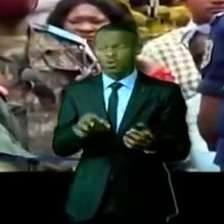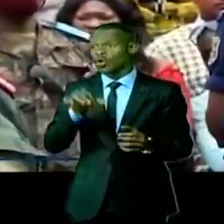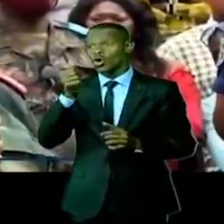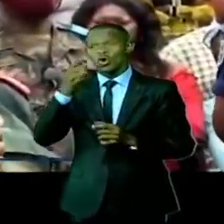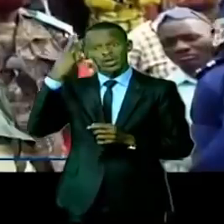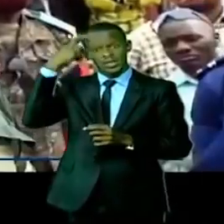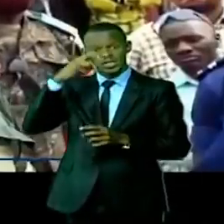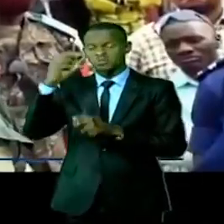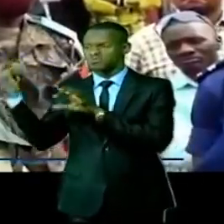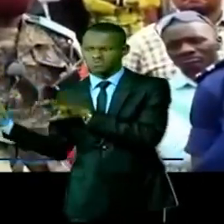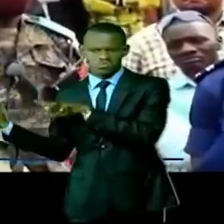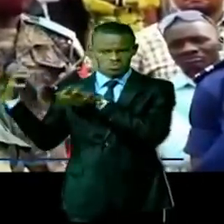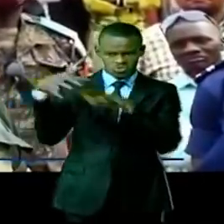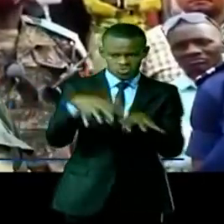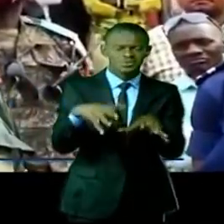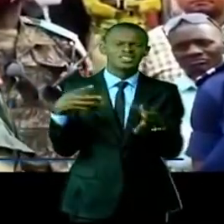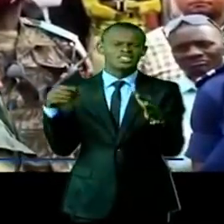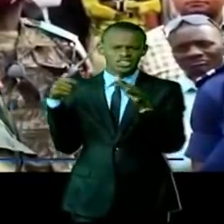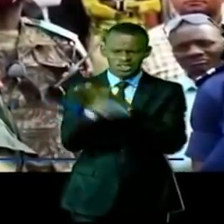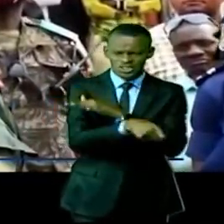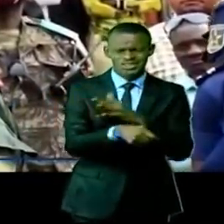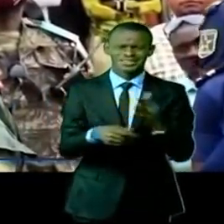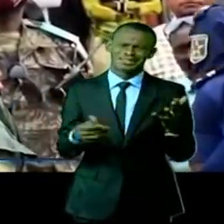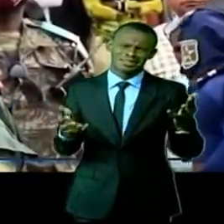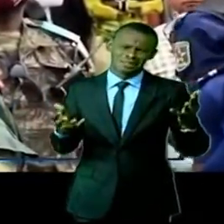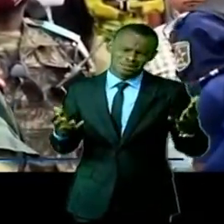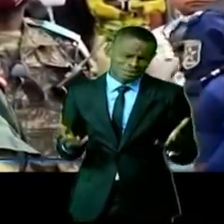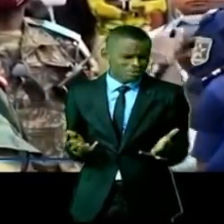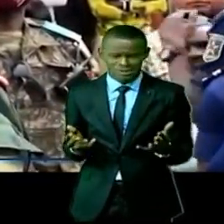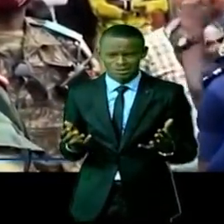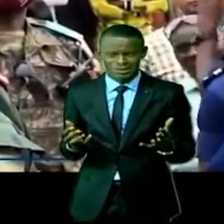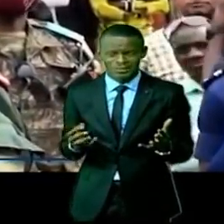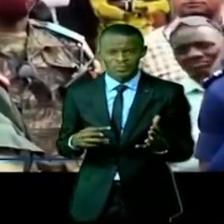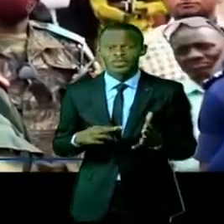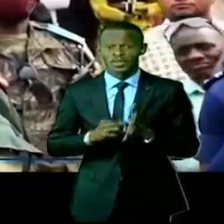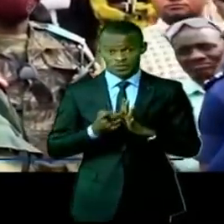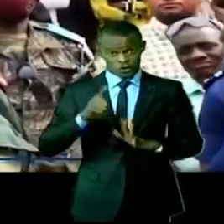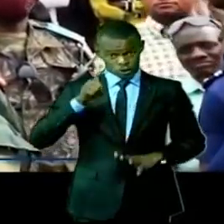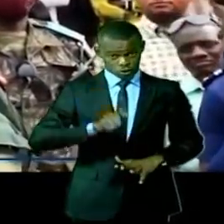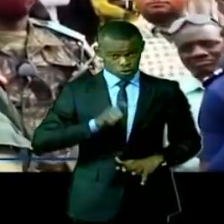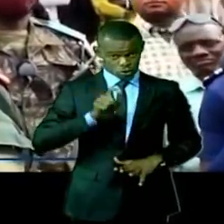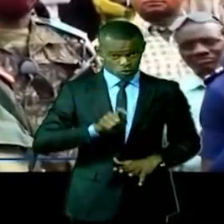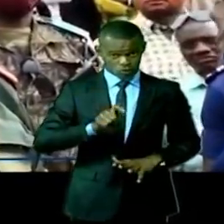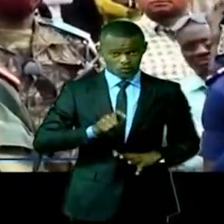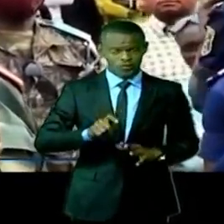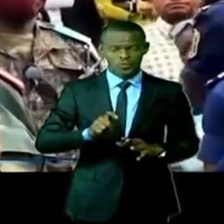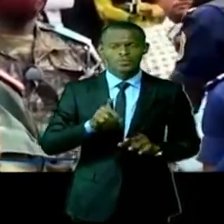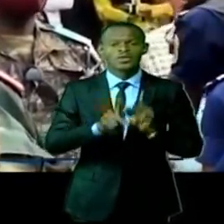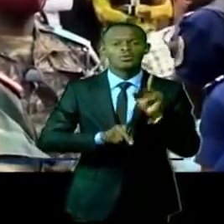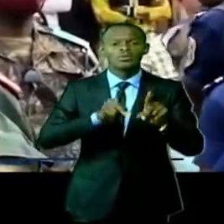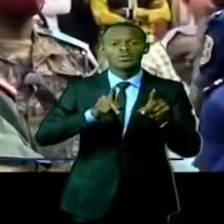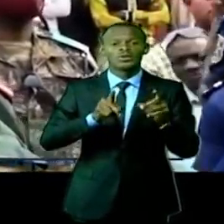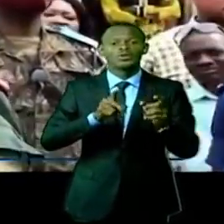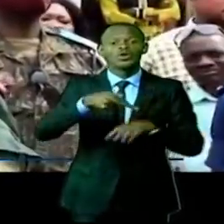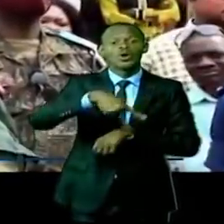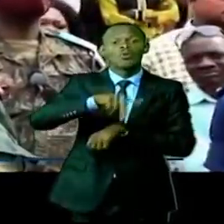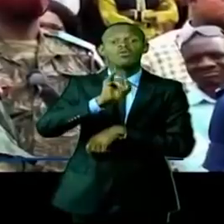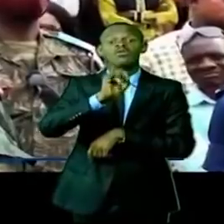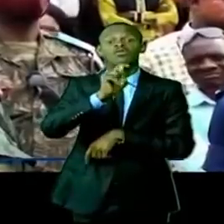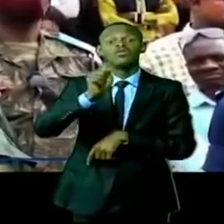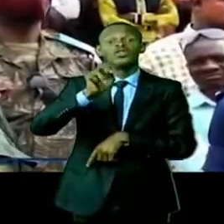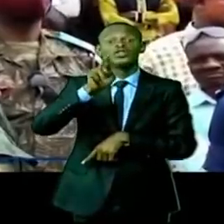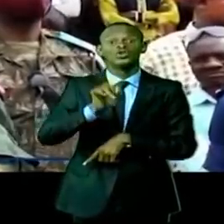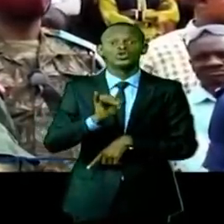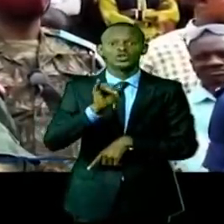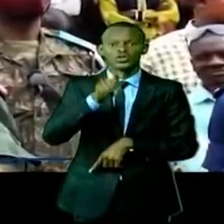les appuyer. Je crois que la population iturienne doit comprendre que le temps de la paix est arrivé. Peut-être